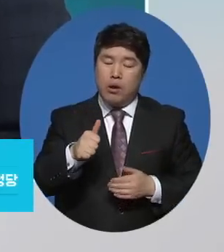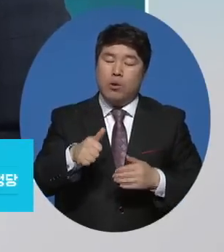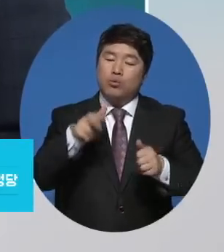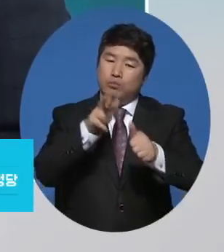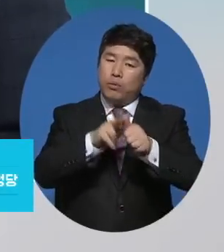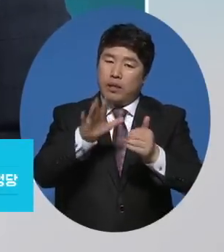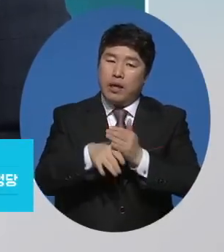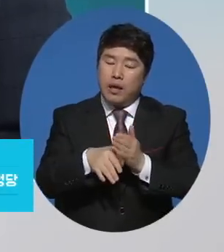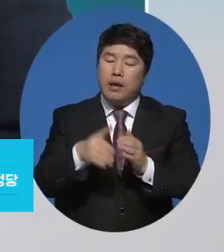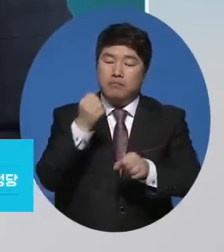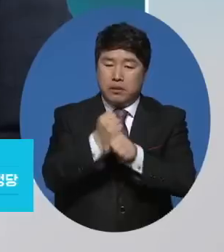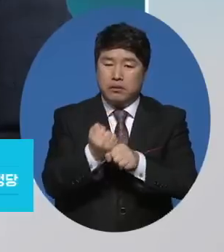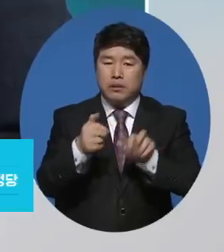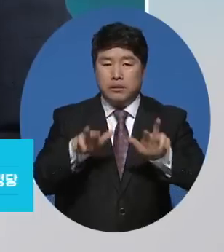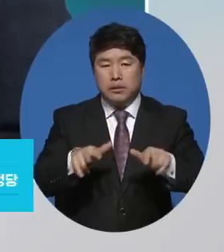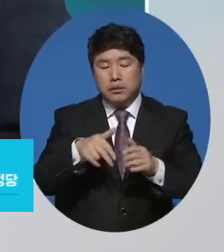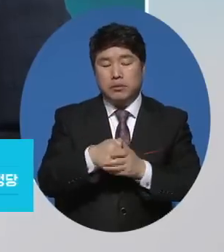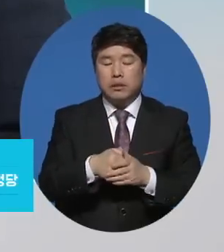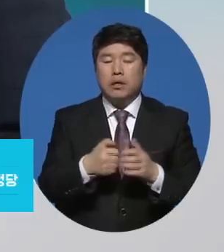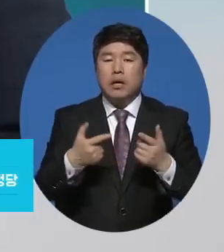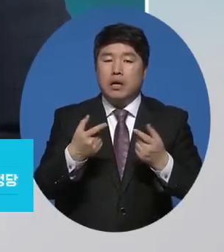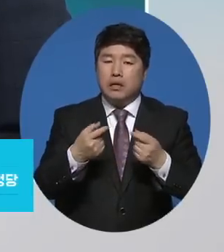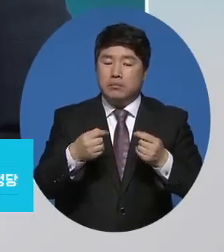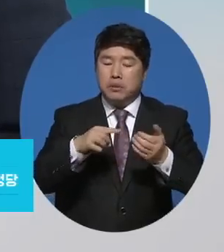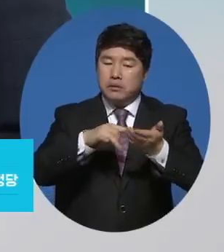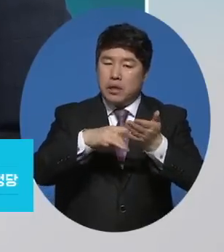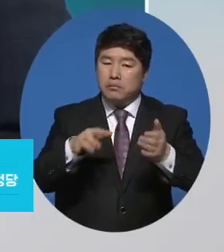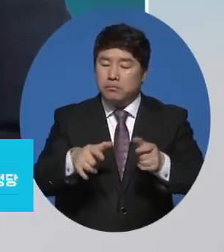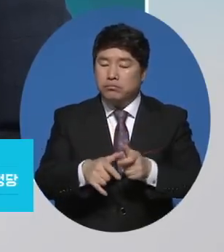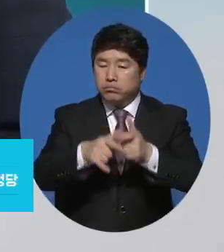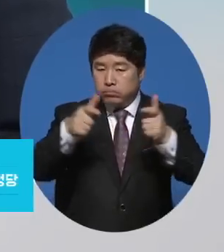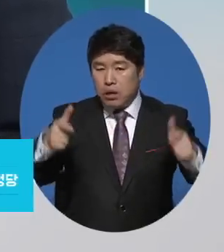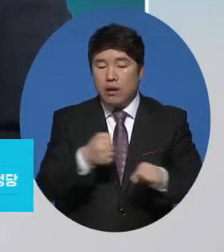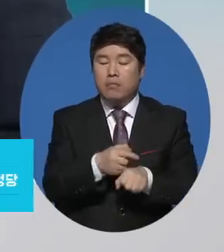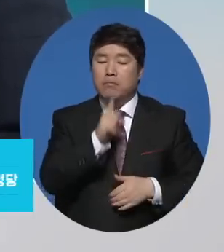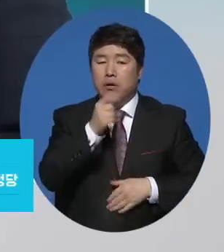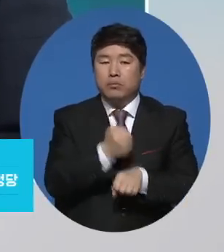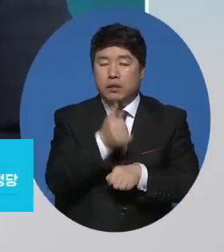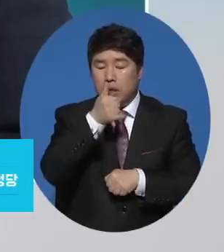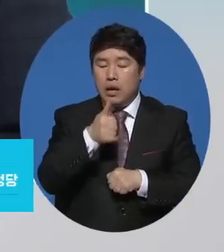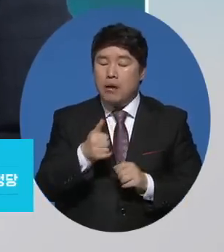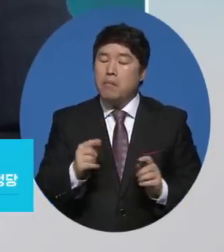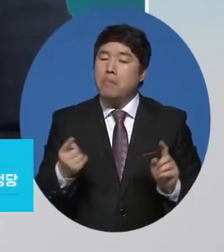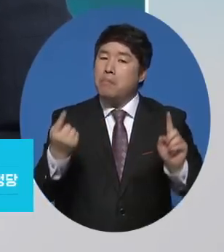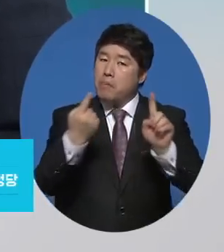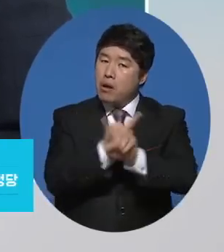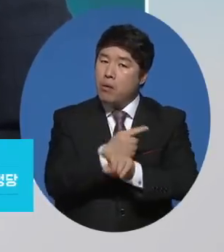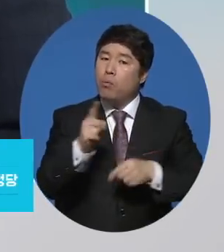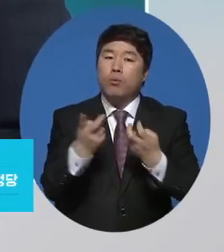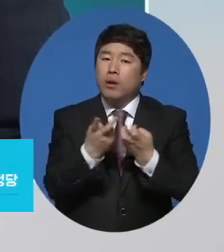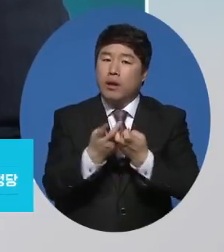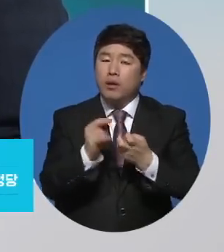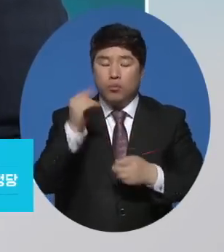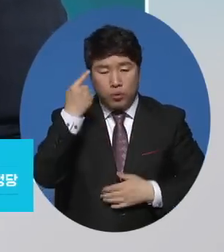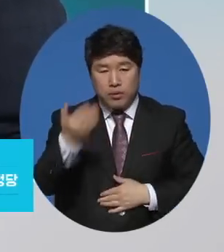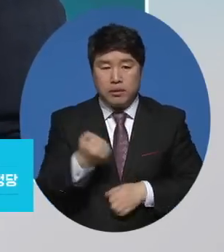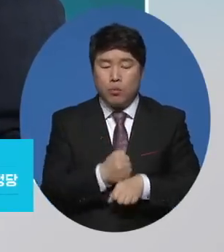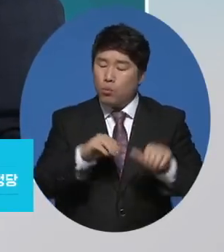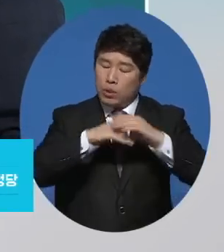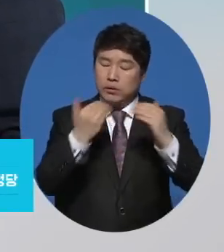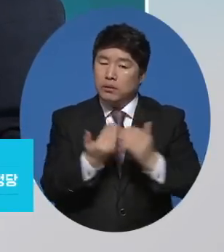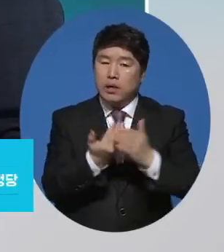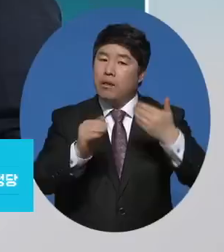지금은 중복지 중부담 증세를 말씀하고 계세요이 변화는 도대체 어떻게 온 거냐 이게 완전히 다른